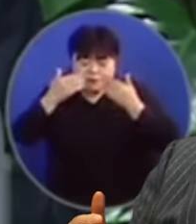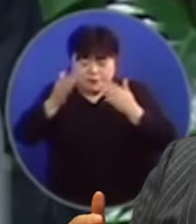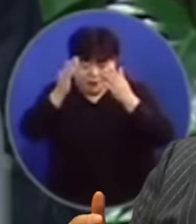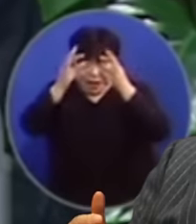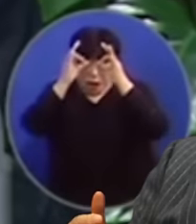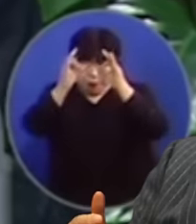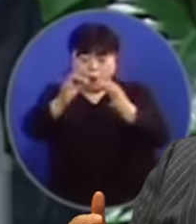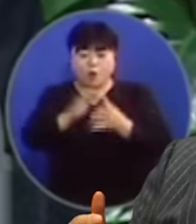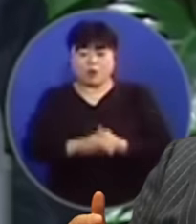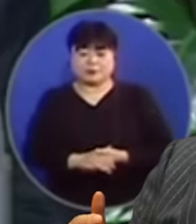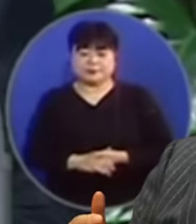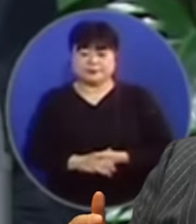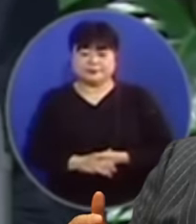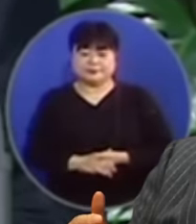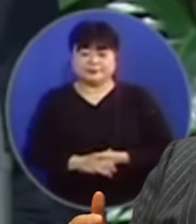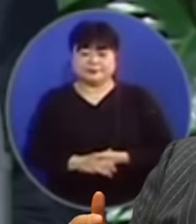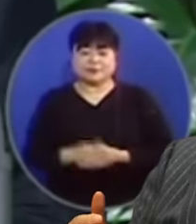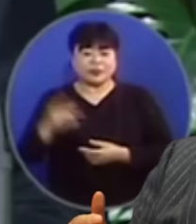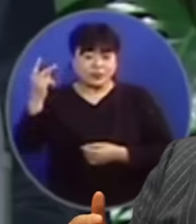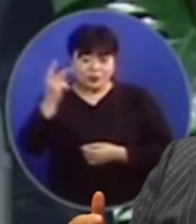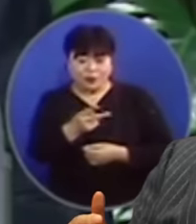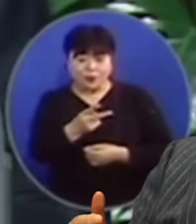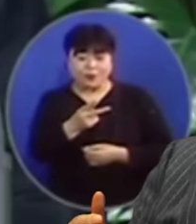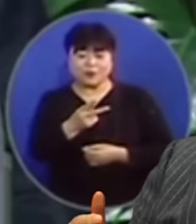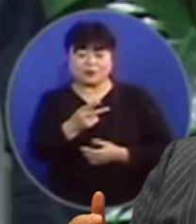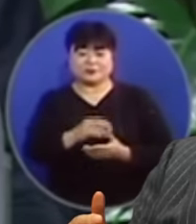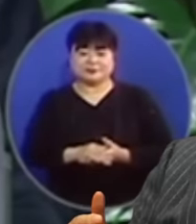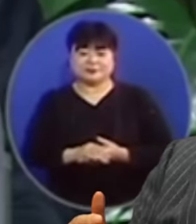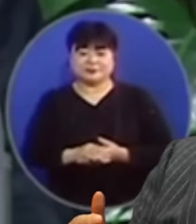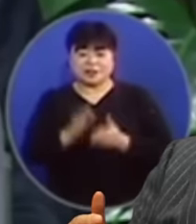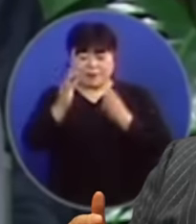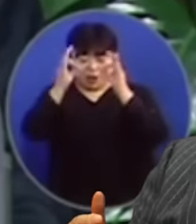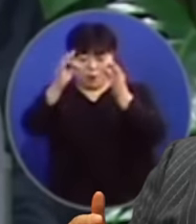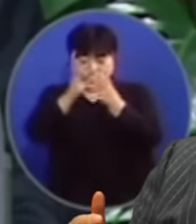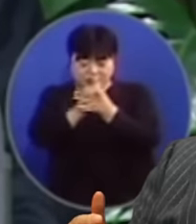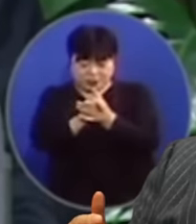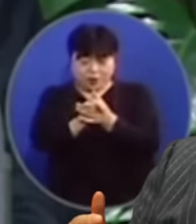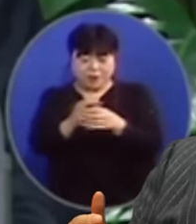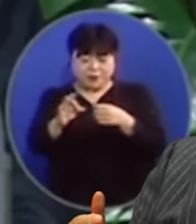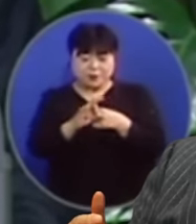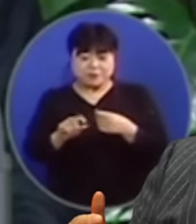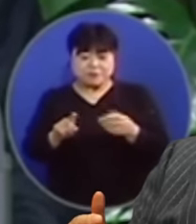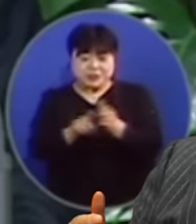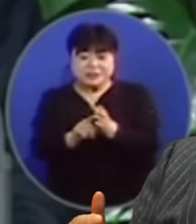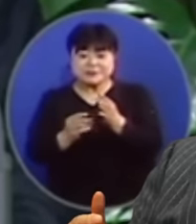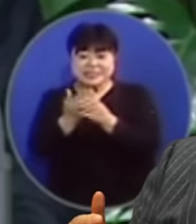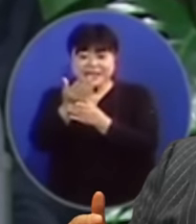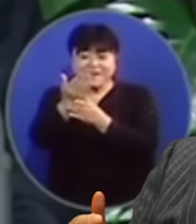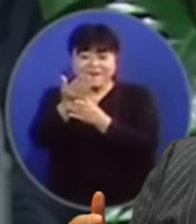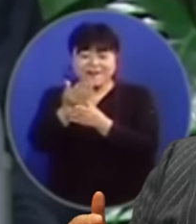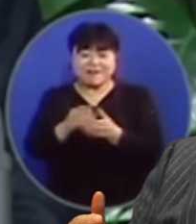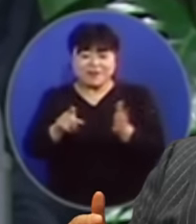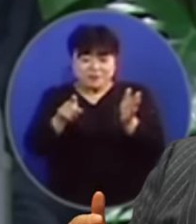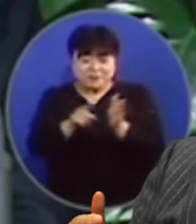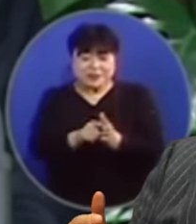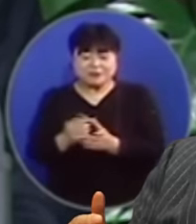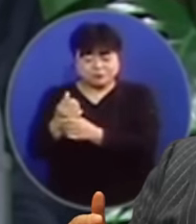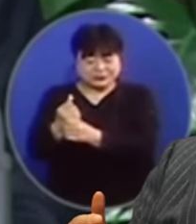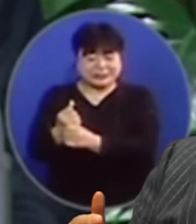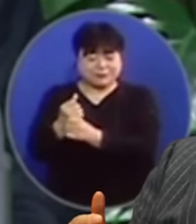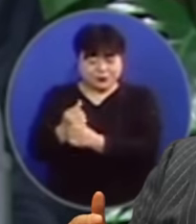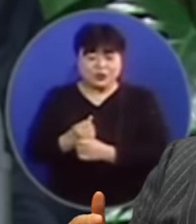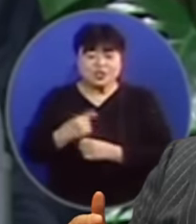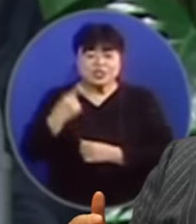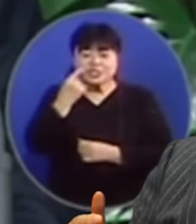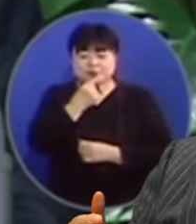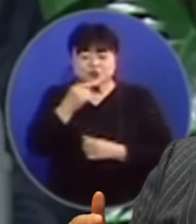바라보고 그리고 바라보고 기도하면 믿음이 생겨요. 그 믿음을 붙잡고서